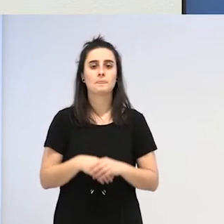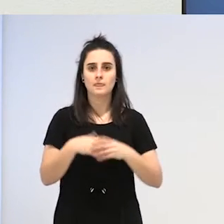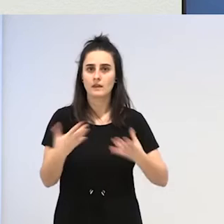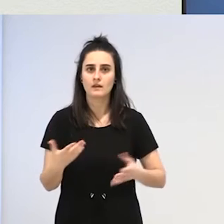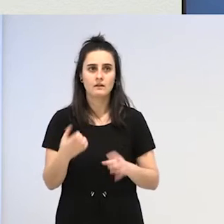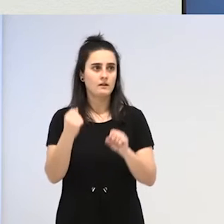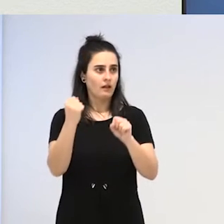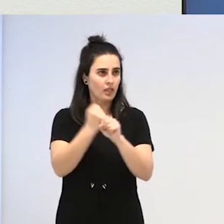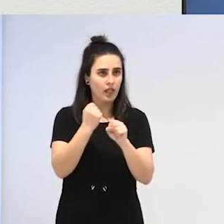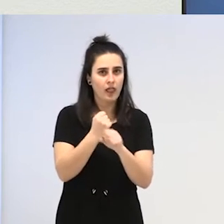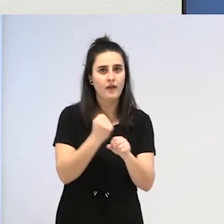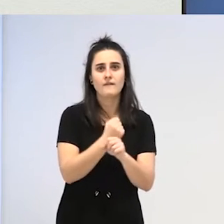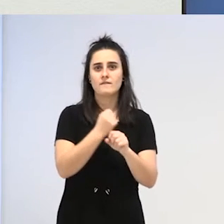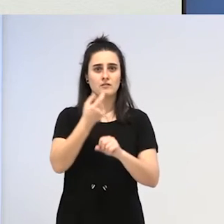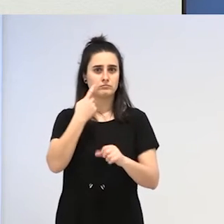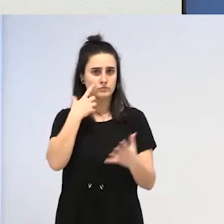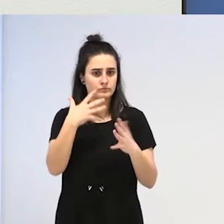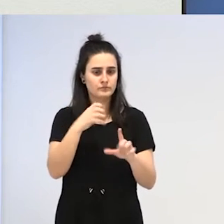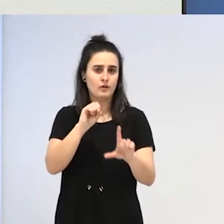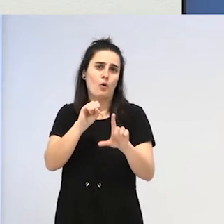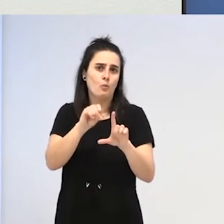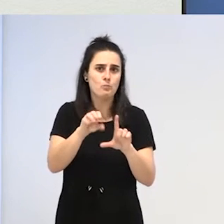lanak, blogak,